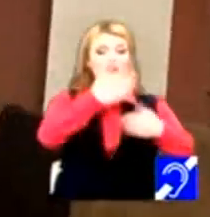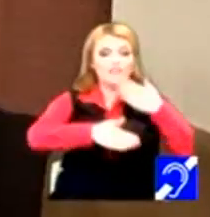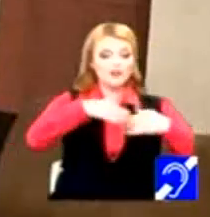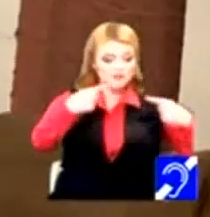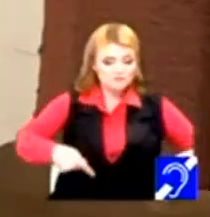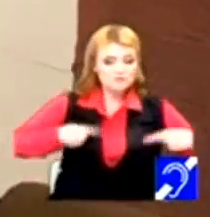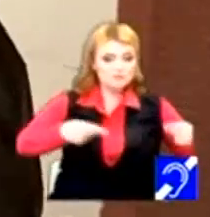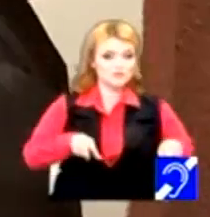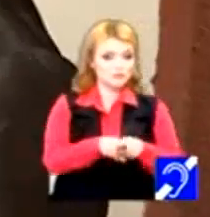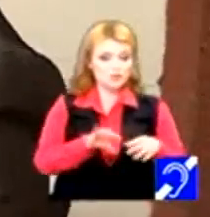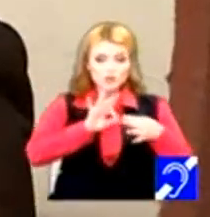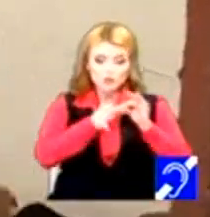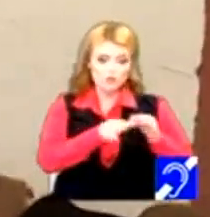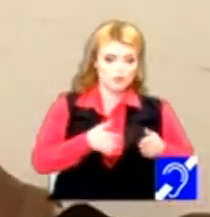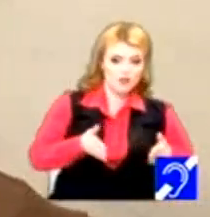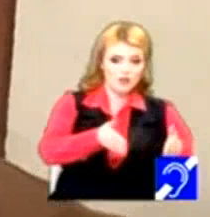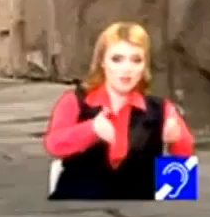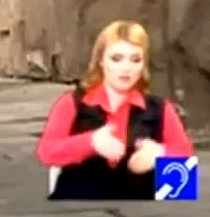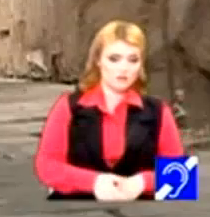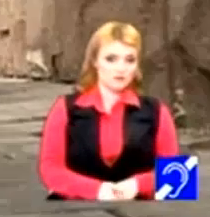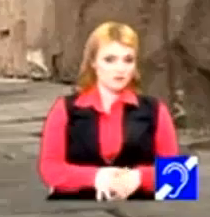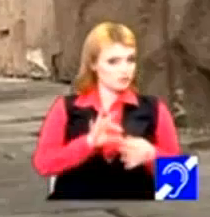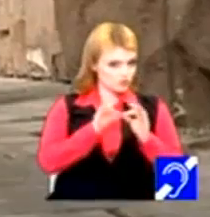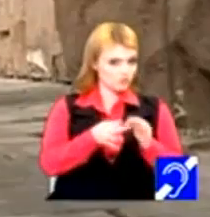trecerea. Da, da, da, chiar că pe trecere.